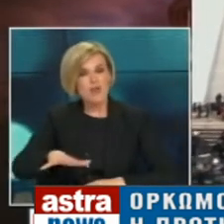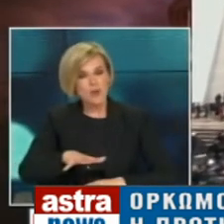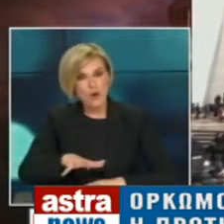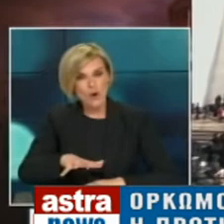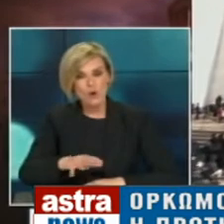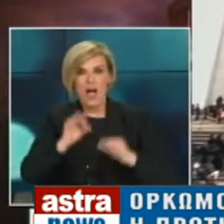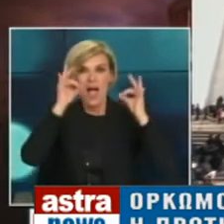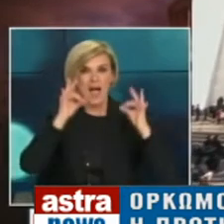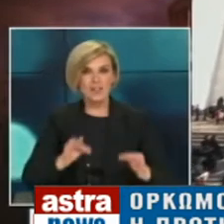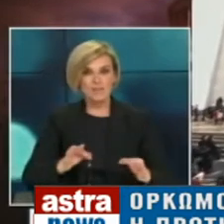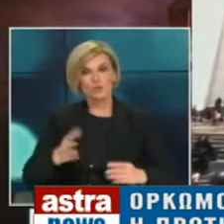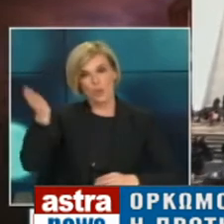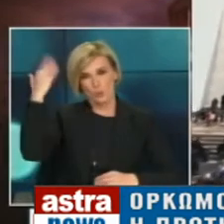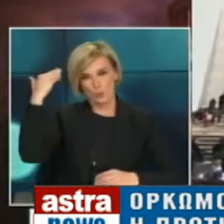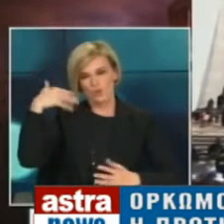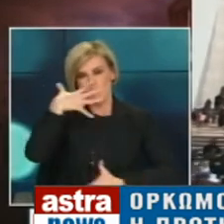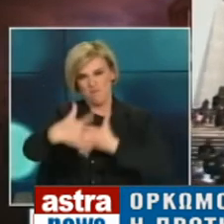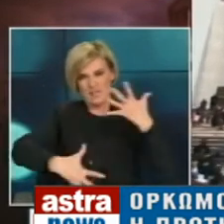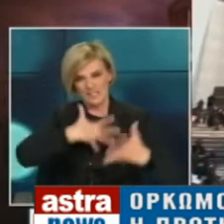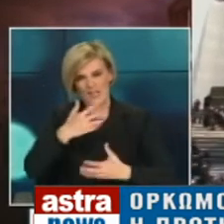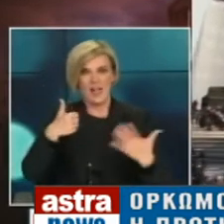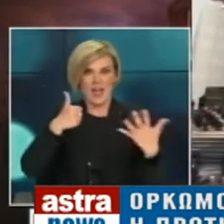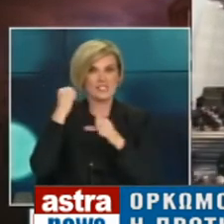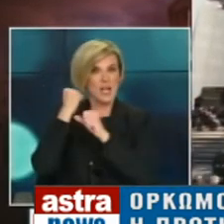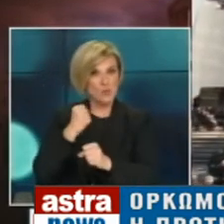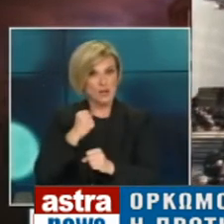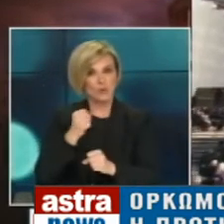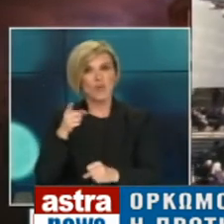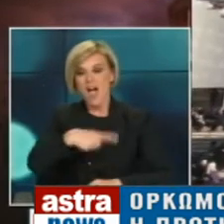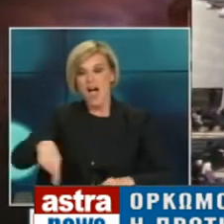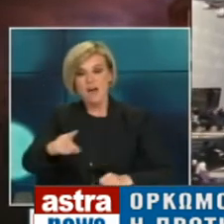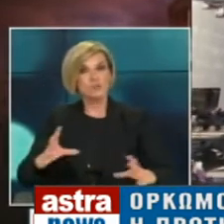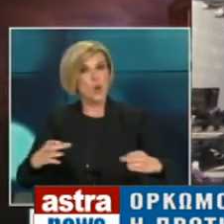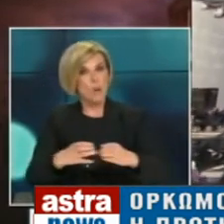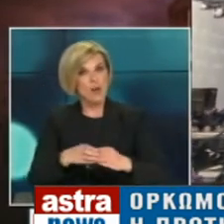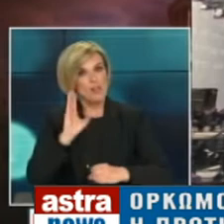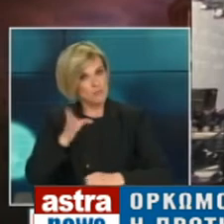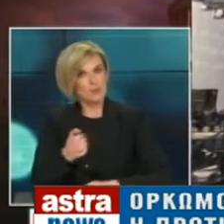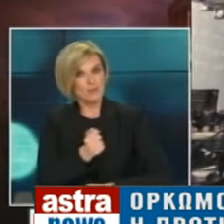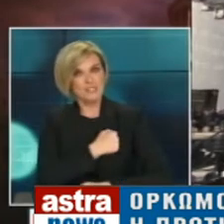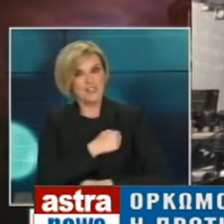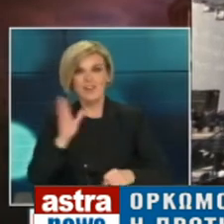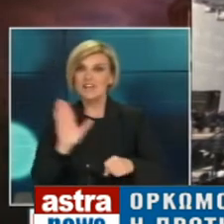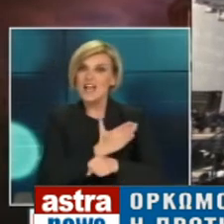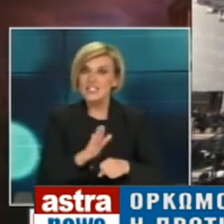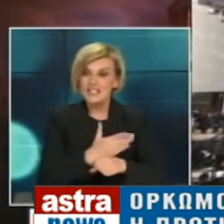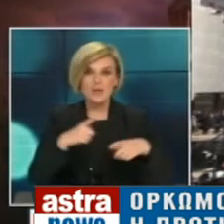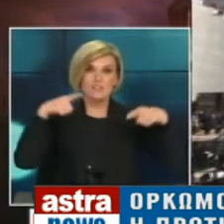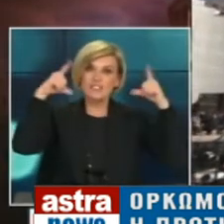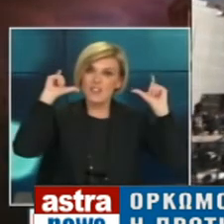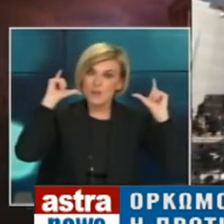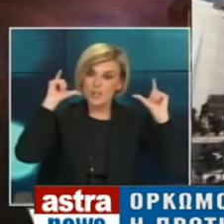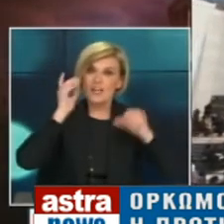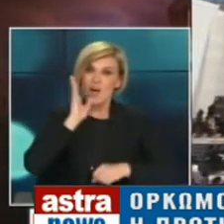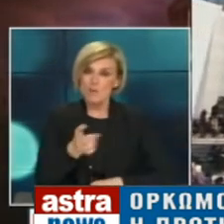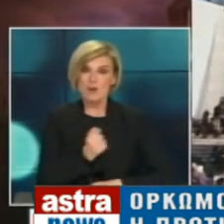μετά από τον όχλο που εξεγέρσει, ο οποίος πίστεψε ότι θα μπορούσε να σωπάσει τη βούληση του λαού, να σταματήσει το έργο της δημοκρατίας